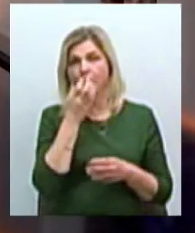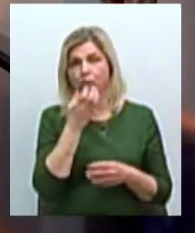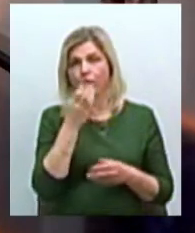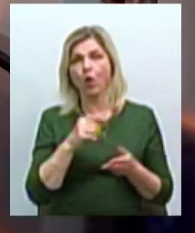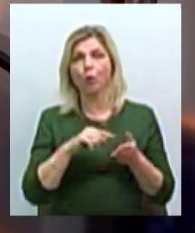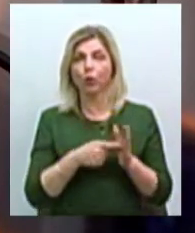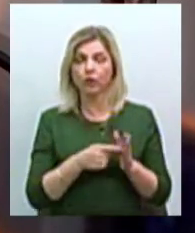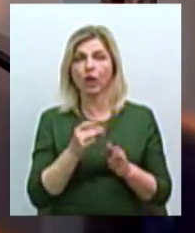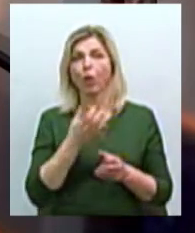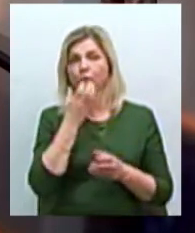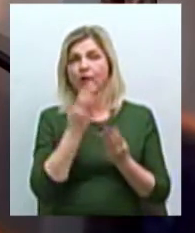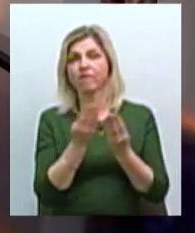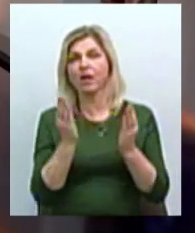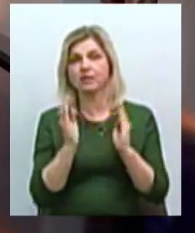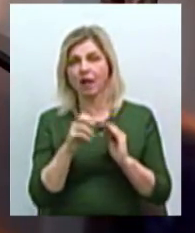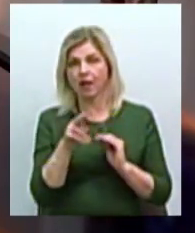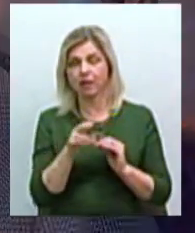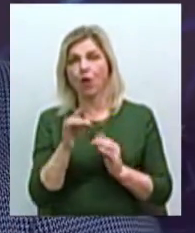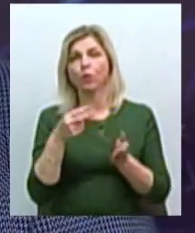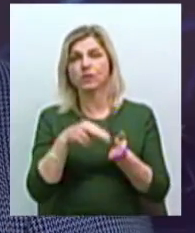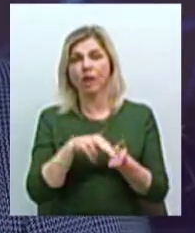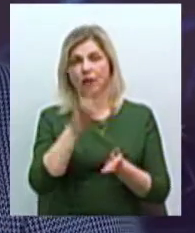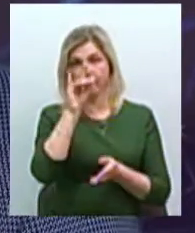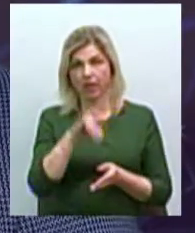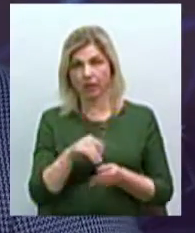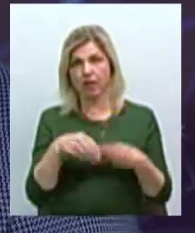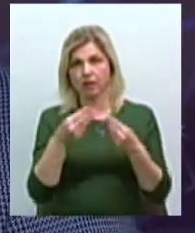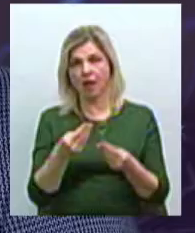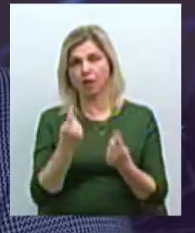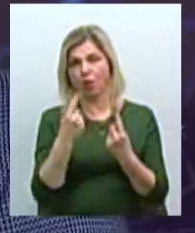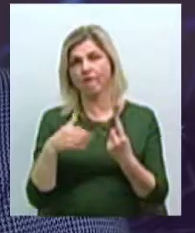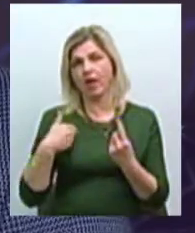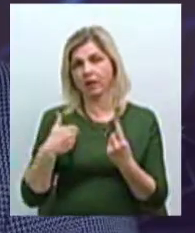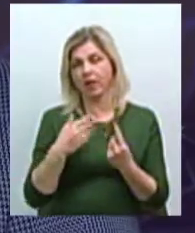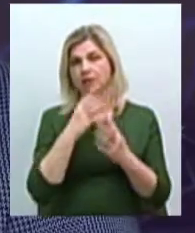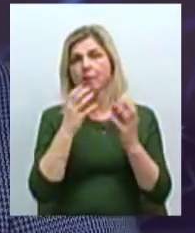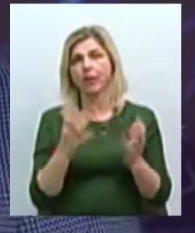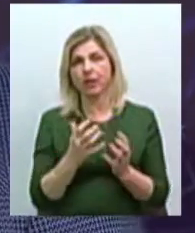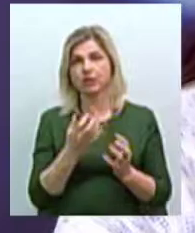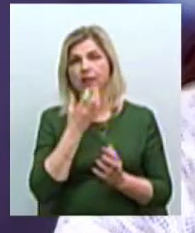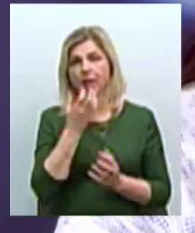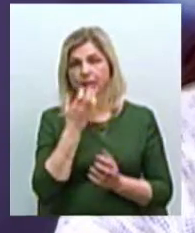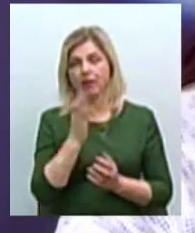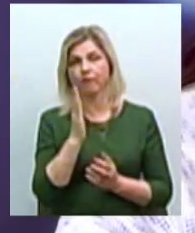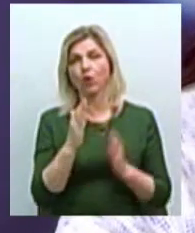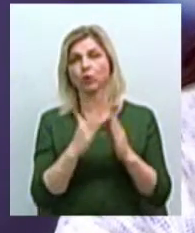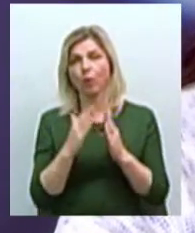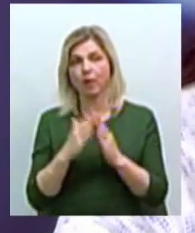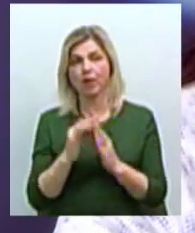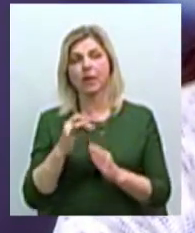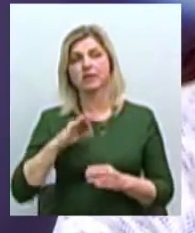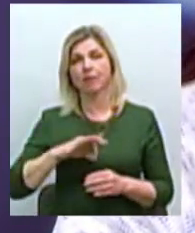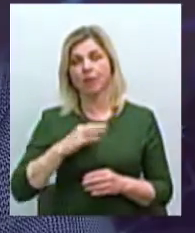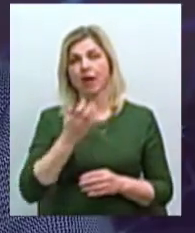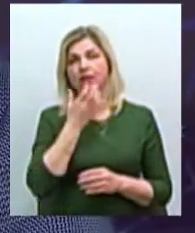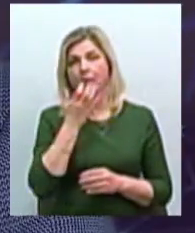наприклад, утеплення фасадів з установленням вікон дає головний ефект – це збереження тепла в помешканнях і використання